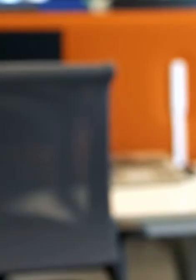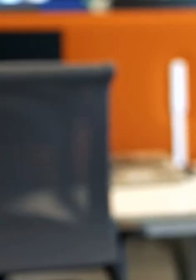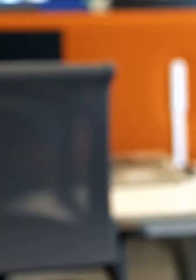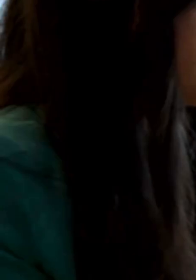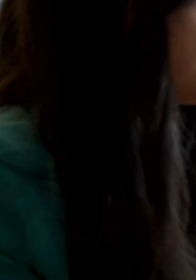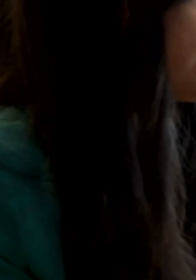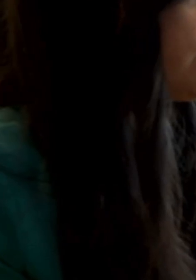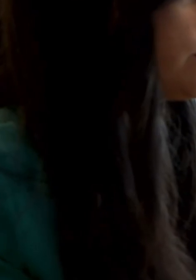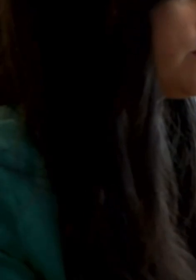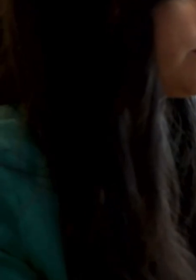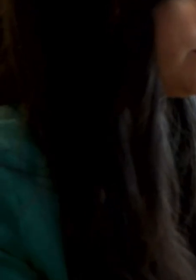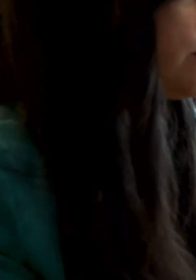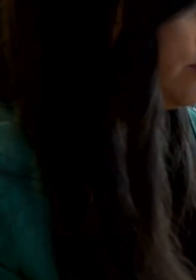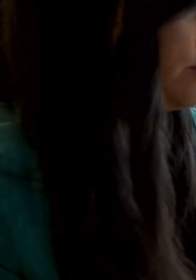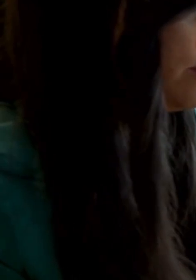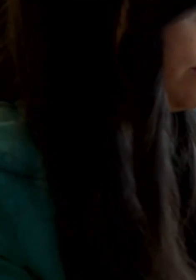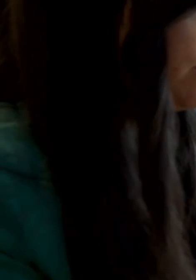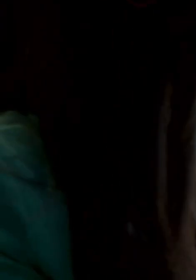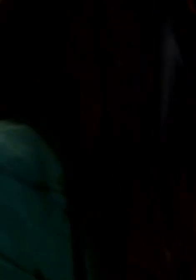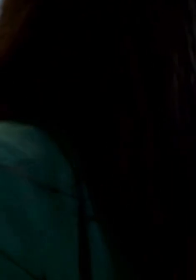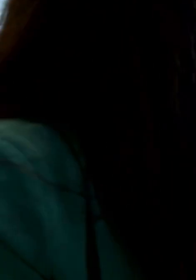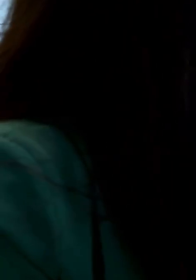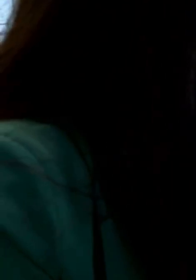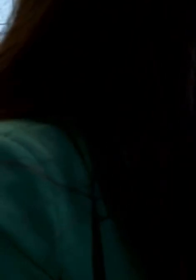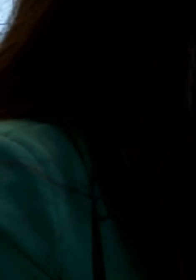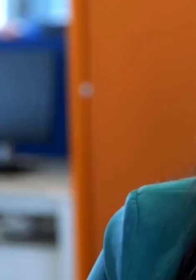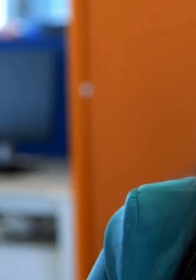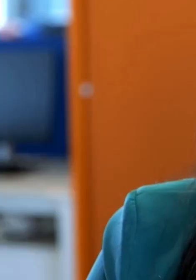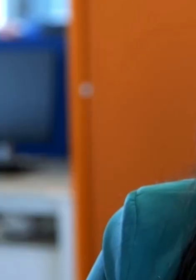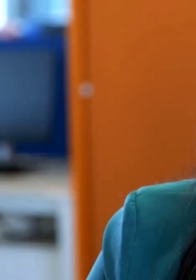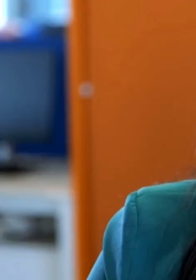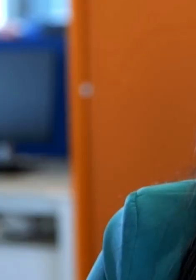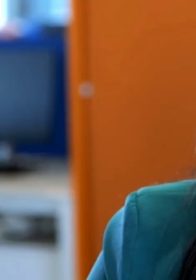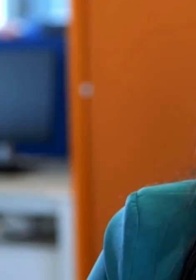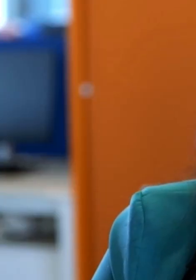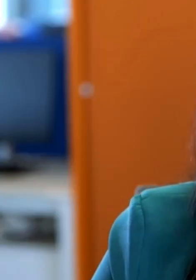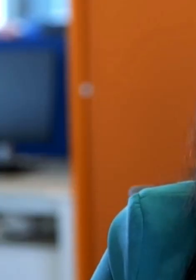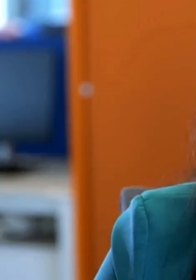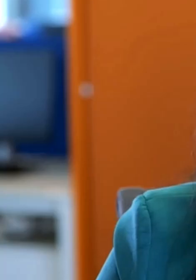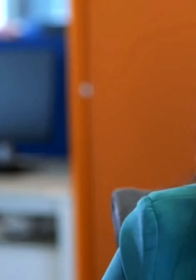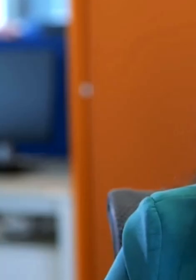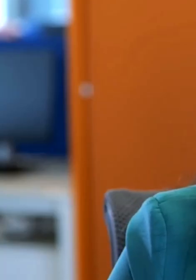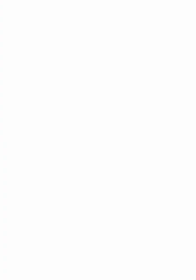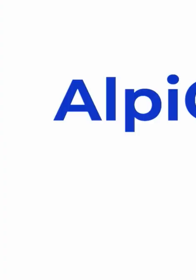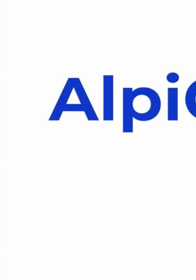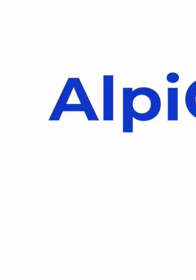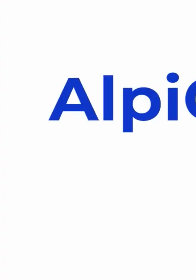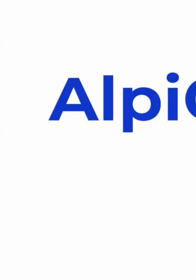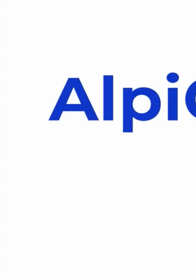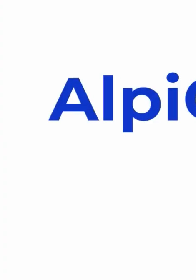scheda per scheda questa risposta Se è così specifica chiedo supporto all'ufficio